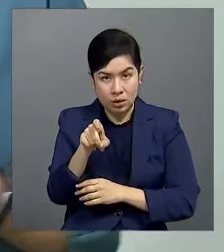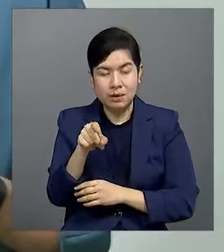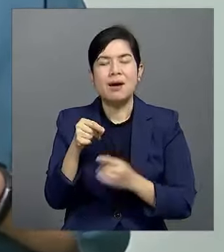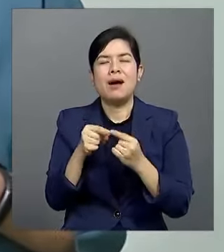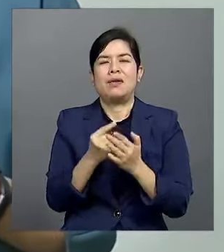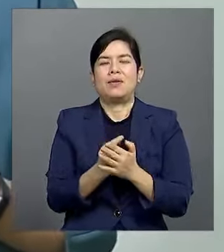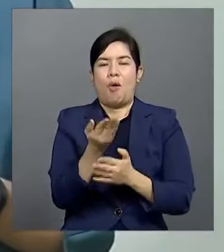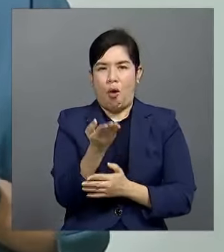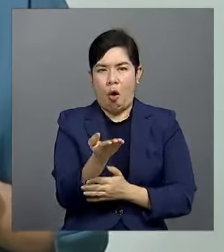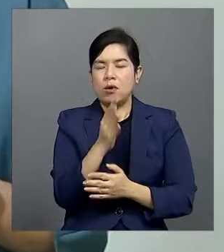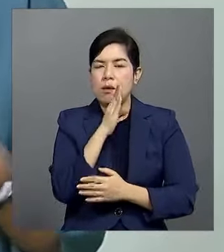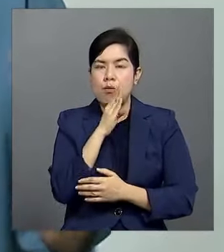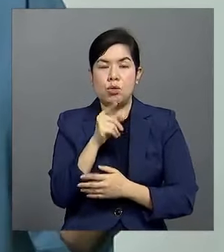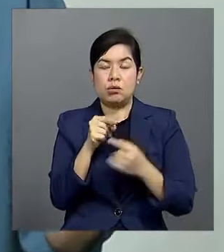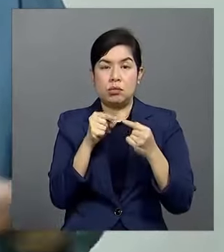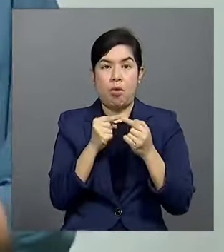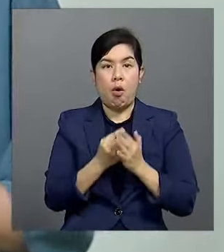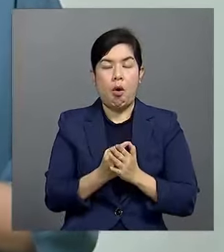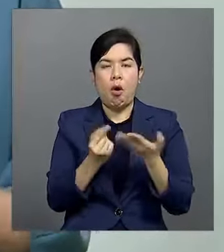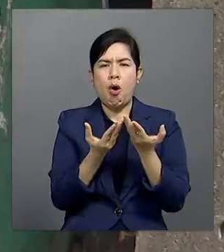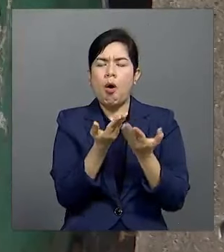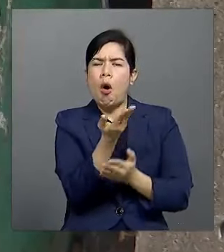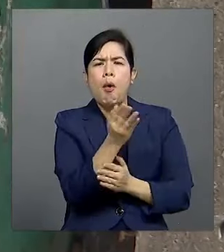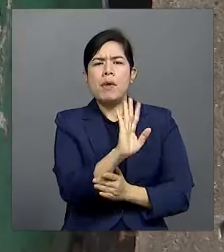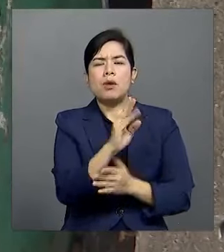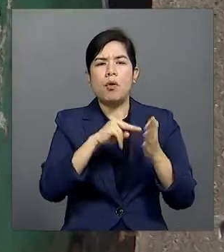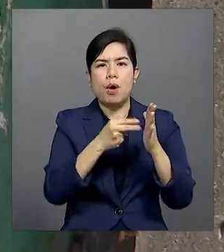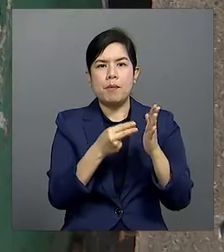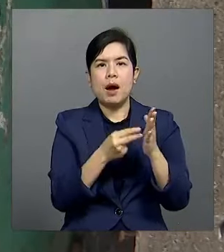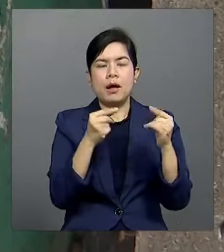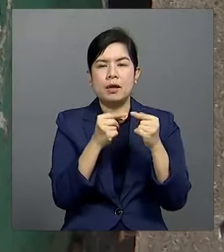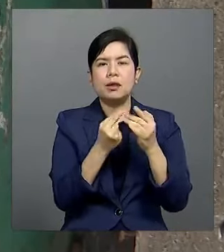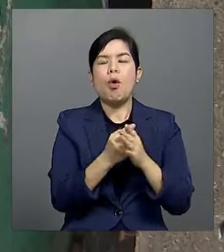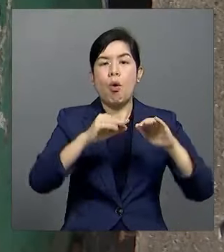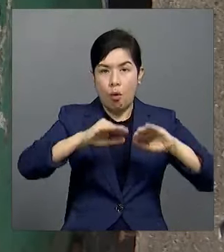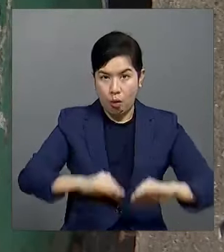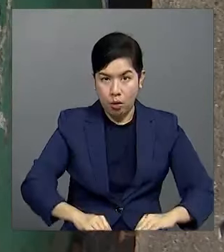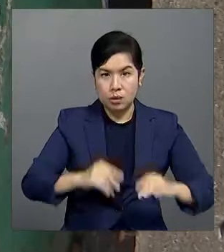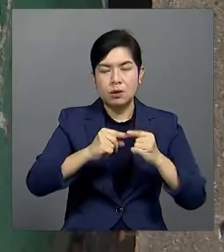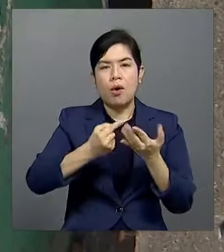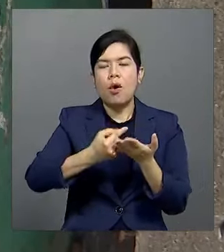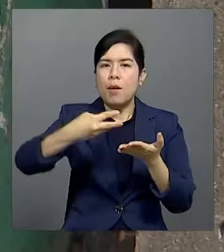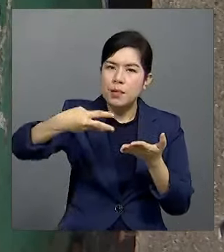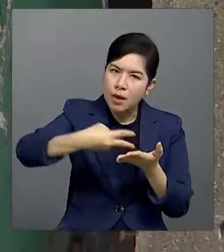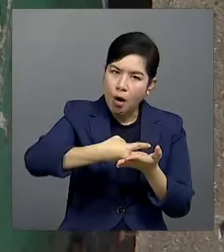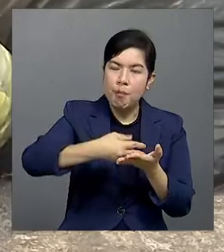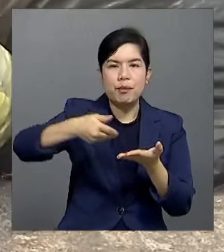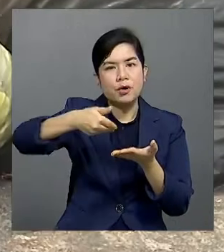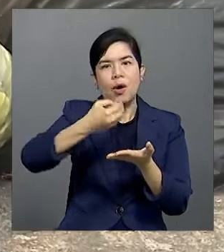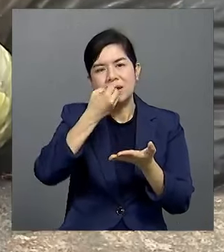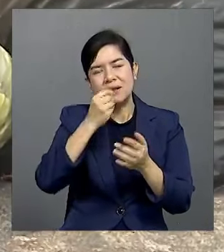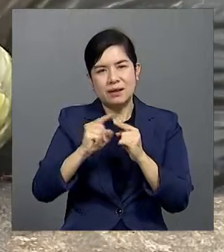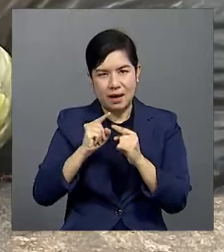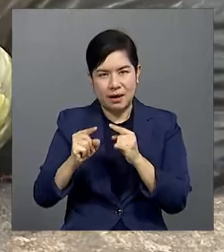อันนี้จะช่วยลดปริมาณขยะไปได้ทันทีเลยจากกลุ่มนี้นะคะก็คือรวมไปถึงพวกเครื่องปรุงต่างๆด้วยนะคะ